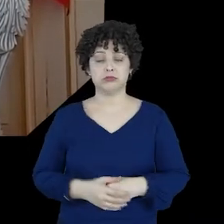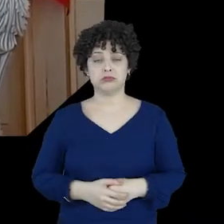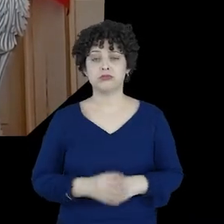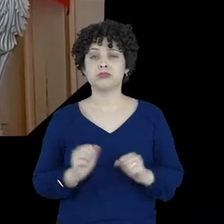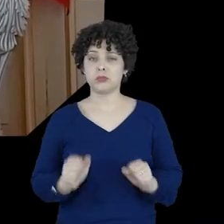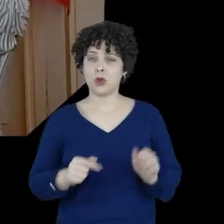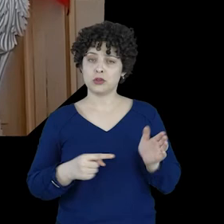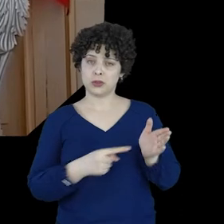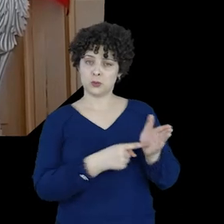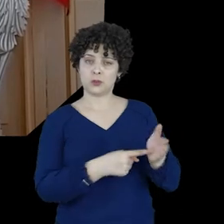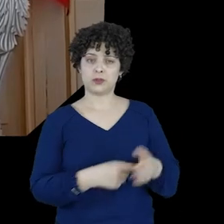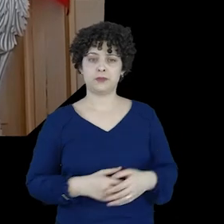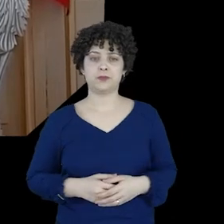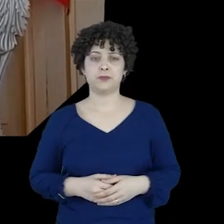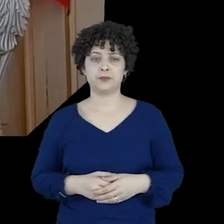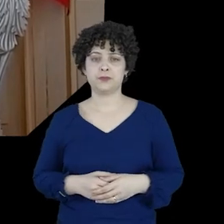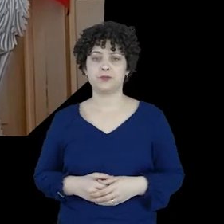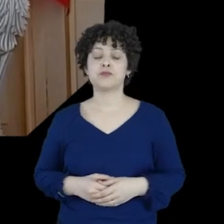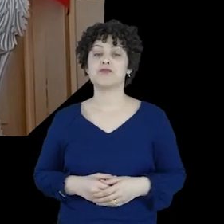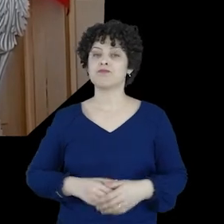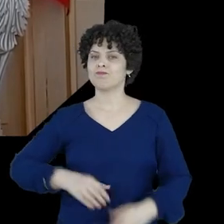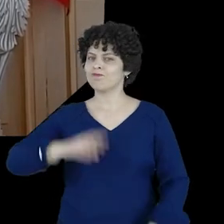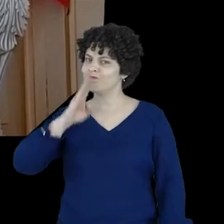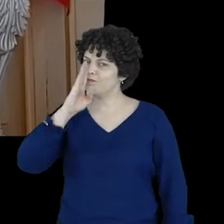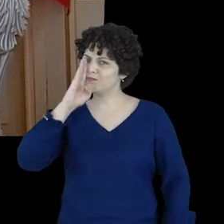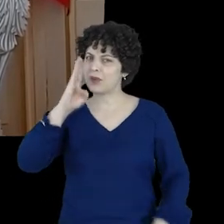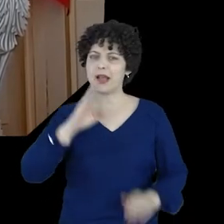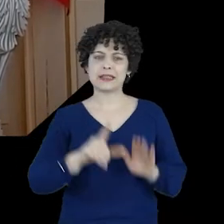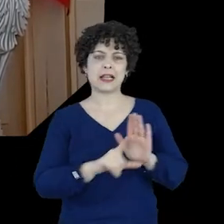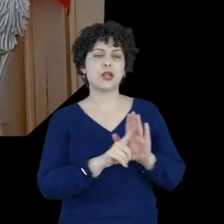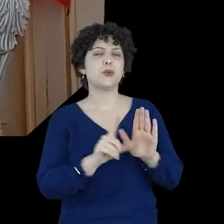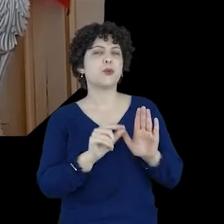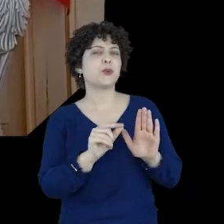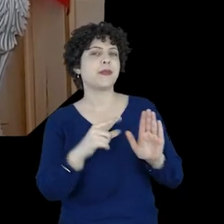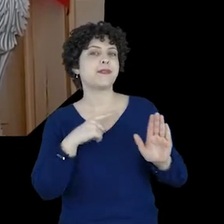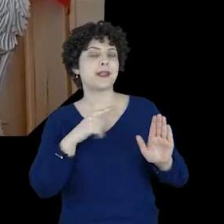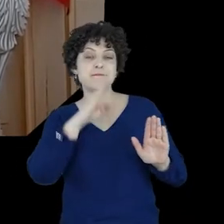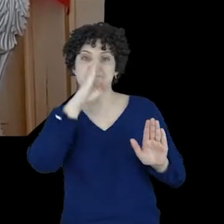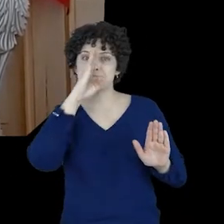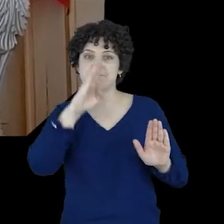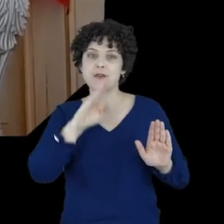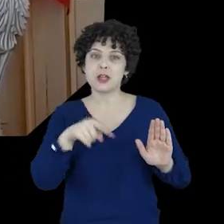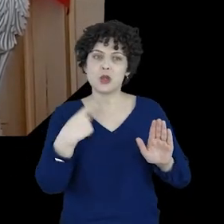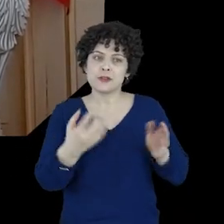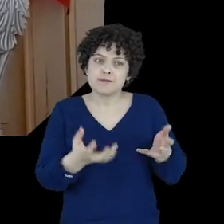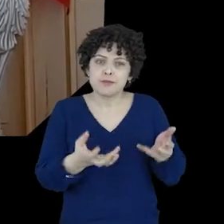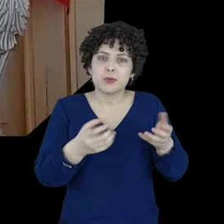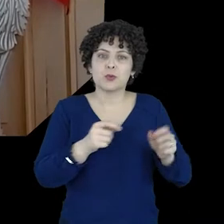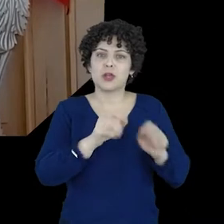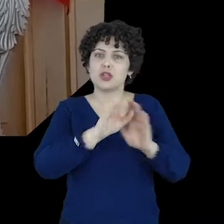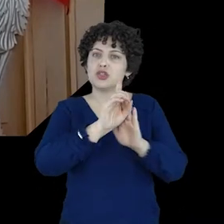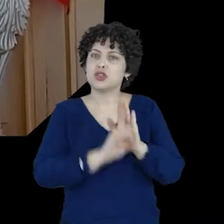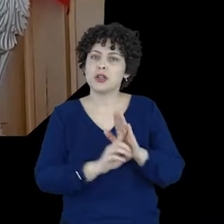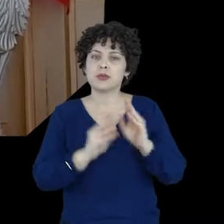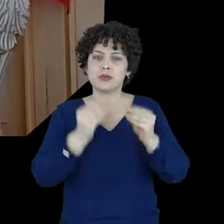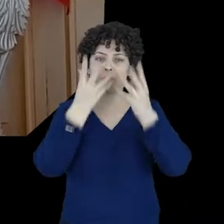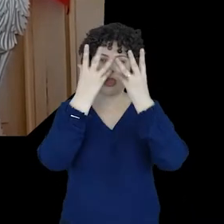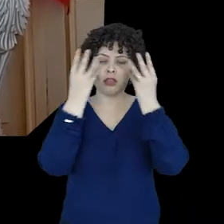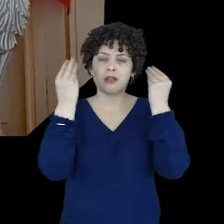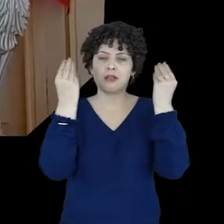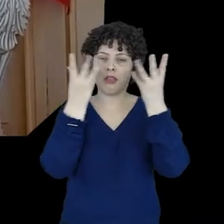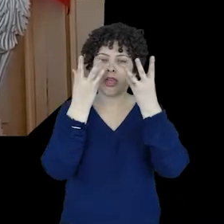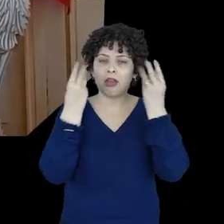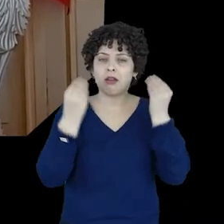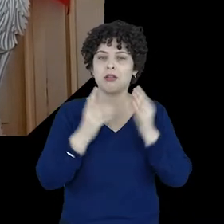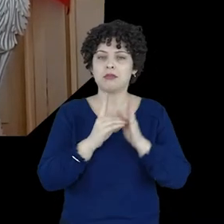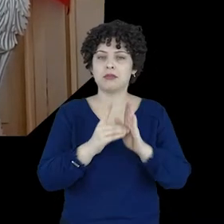activité. Et puis, il y a quelque chose de fondamental dans cette loi aussi, puisque nous avons renforcé le droit à l'oubli numérique. On peut aussi